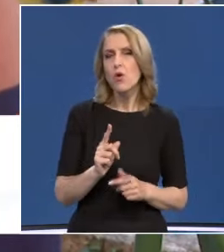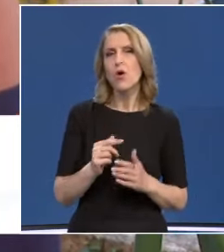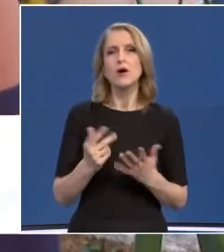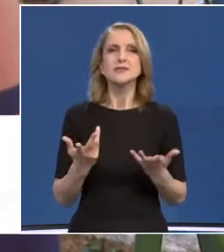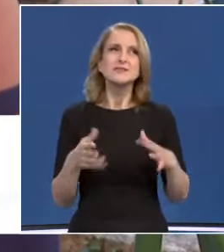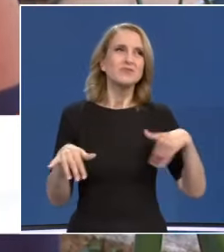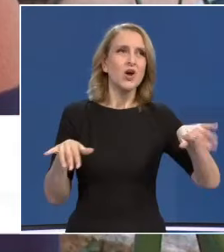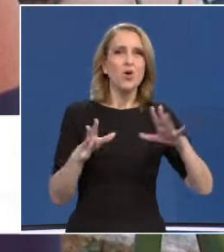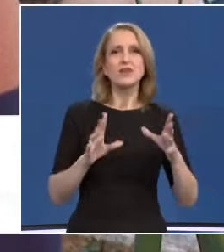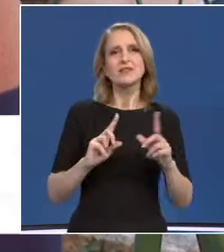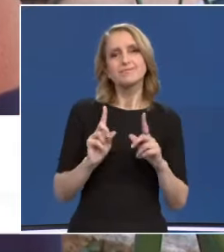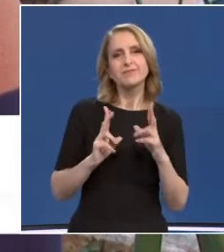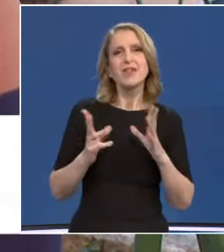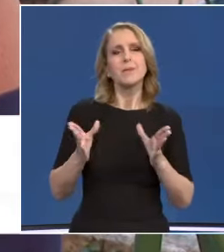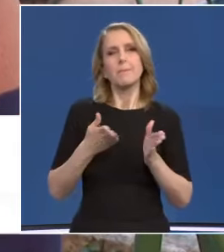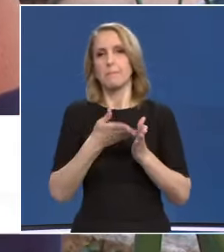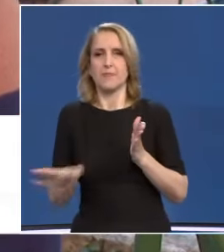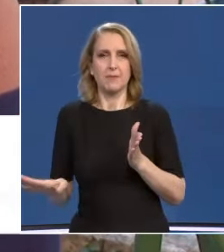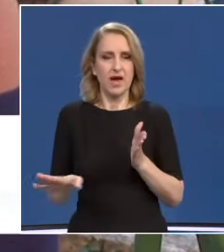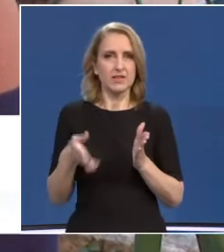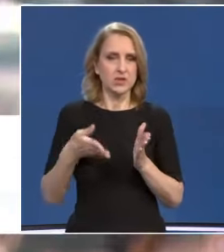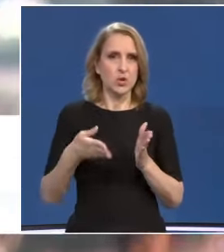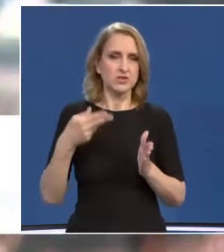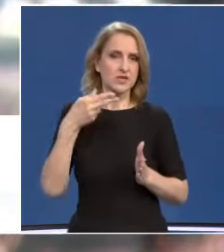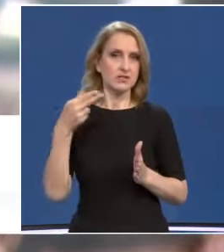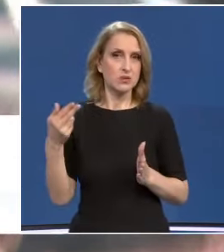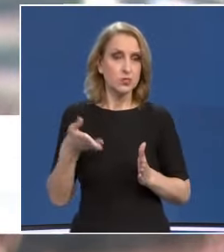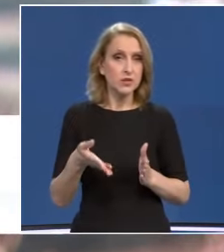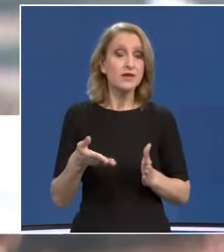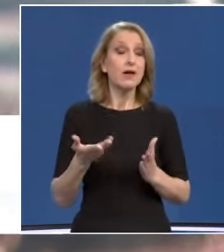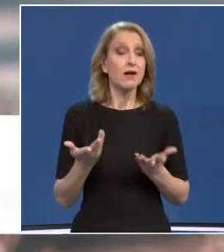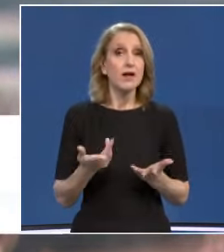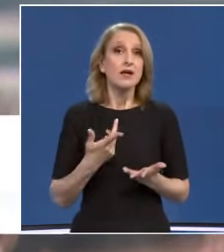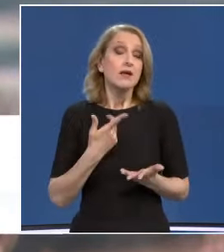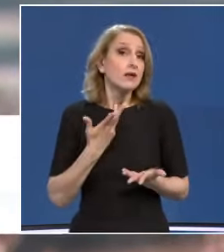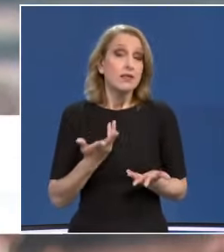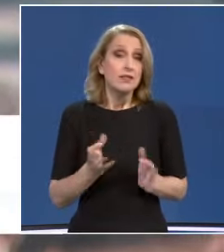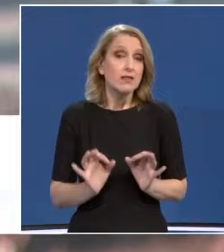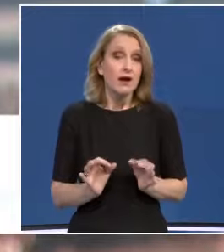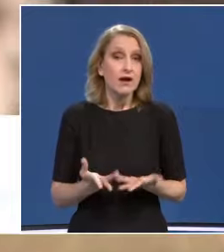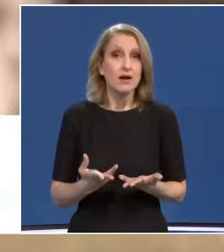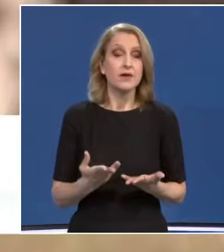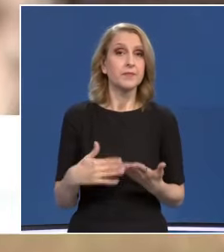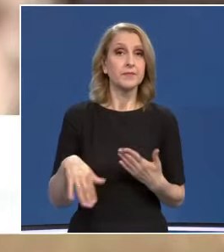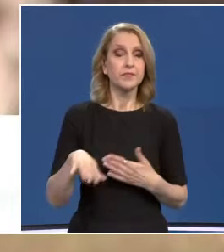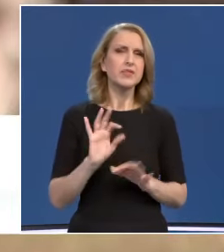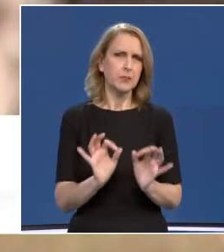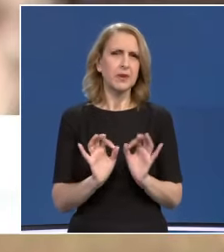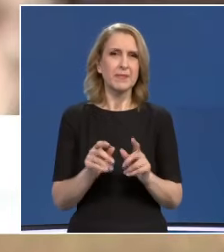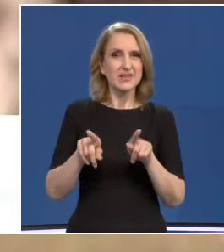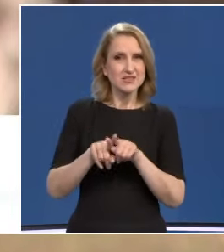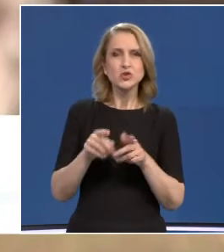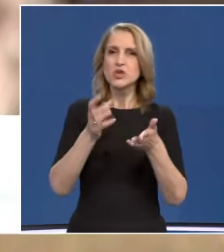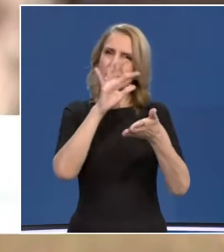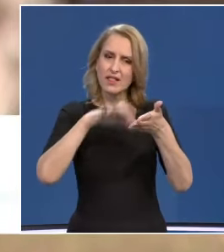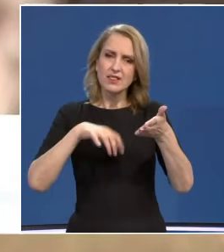консервативен обществен натиск той беше премахнат, този институт. Така че просто всъщност, например, същите